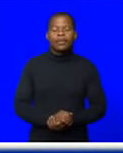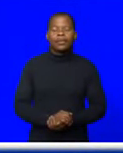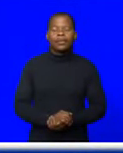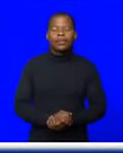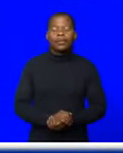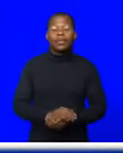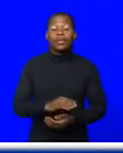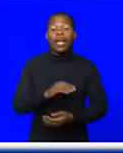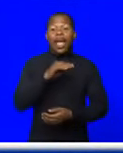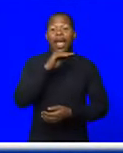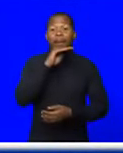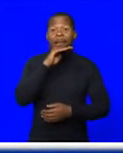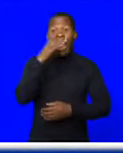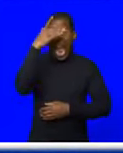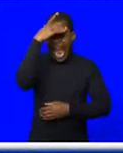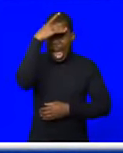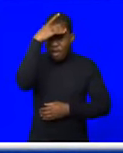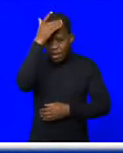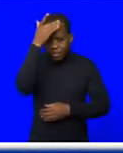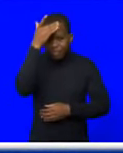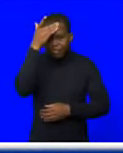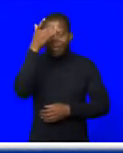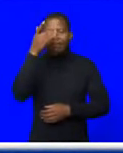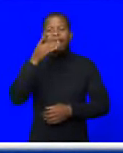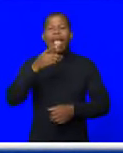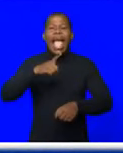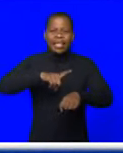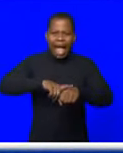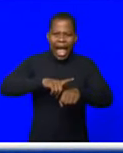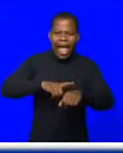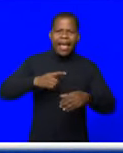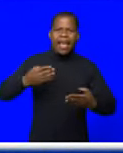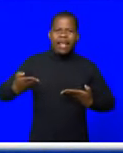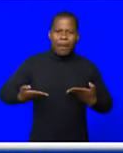khona uhulumende acekise tikhathi tekuvula nekuvala